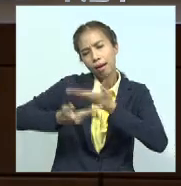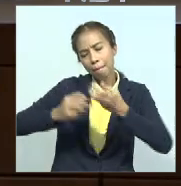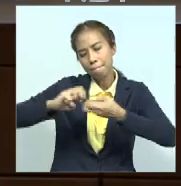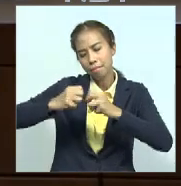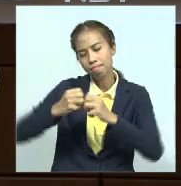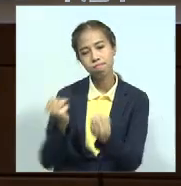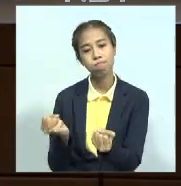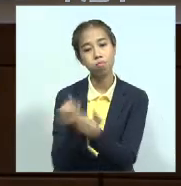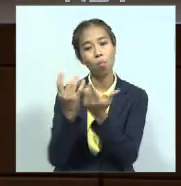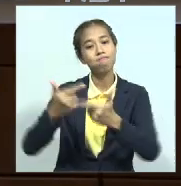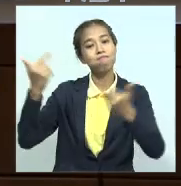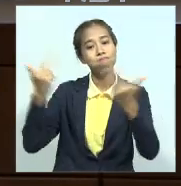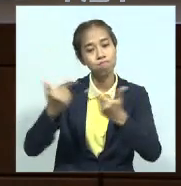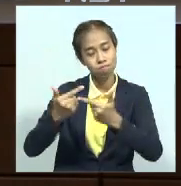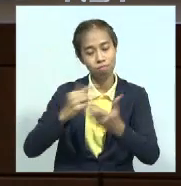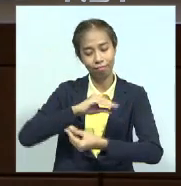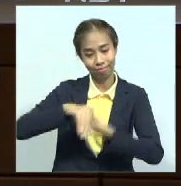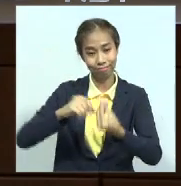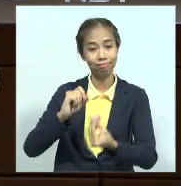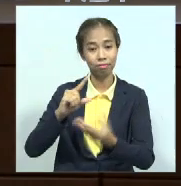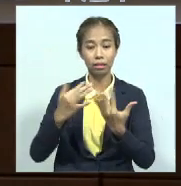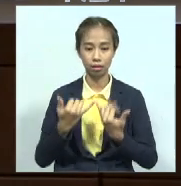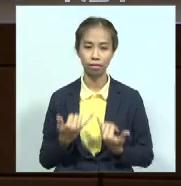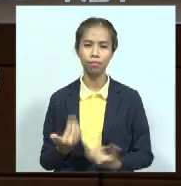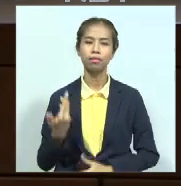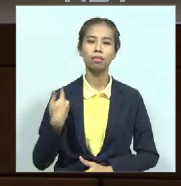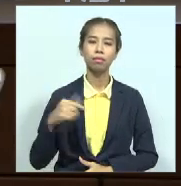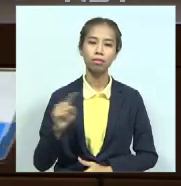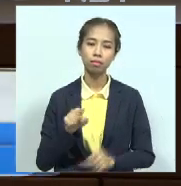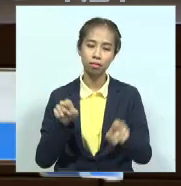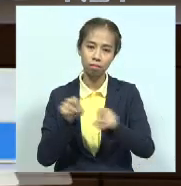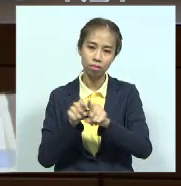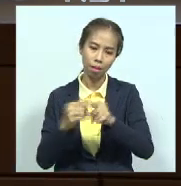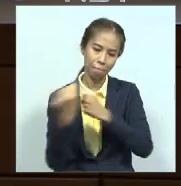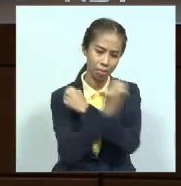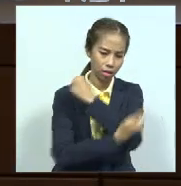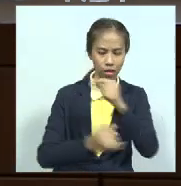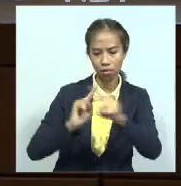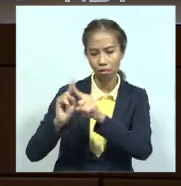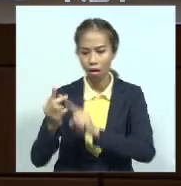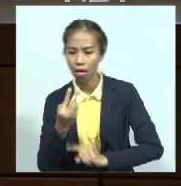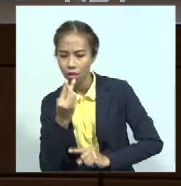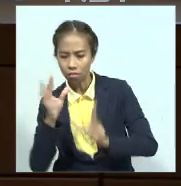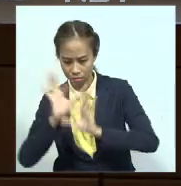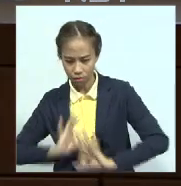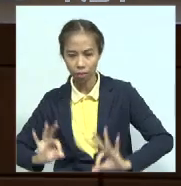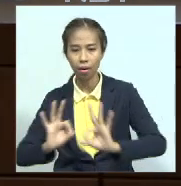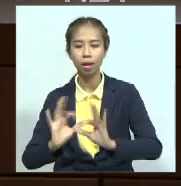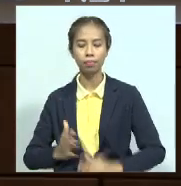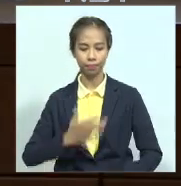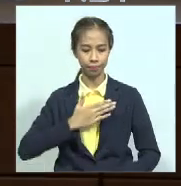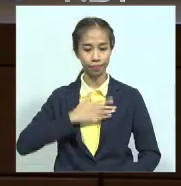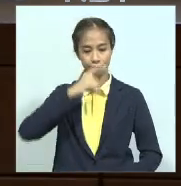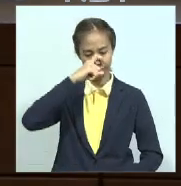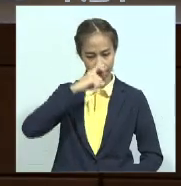ย้งที่เกิดขึ้นทางด้านเศรษฐกิจในปัจจุบันเนี่ยก็ต้องเป็นเรื่องราวที่ทุกประเทศให้ความสำคัญในส่วนของประเทศไทยเนี่ยเรา